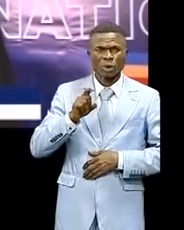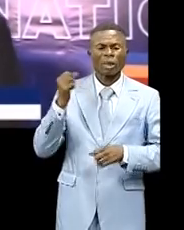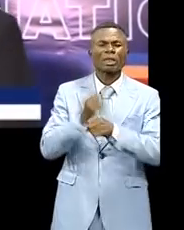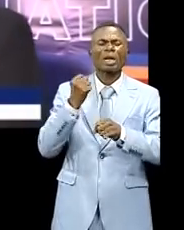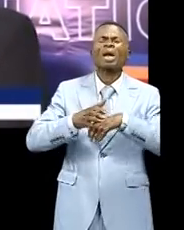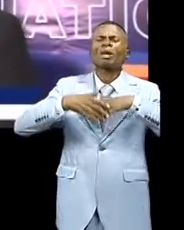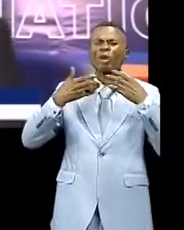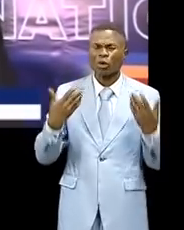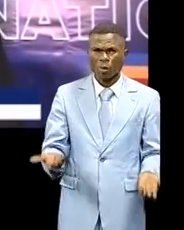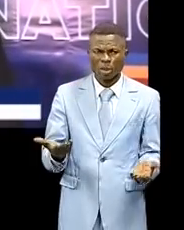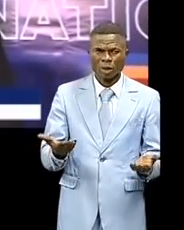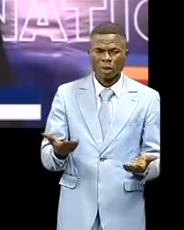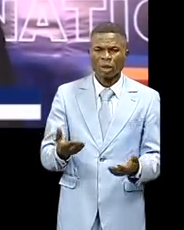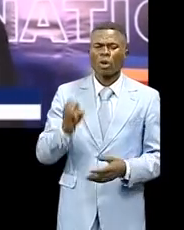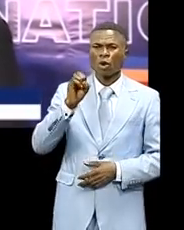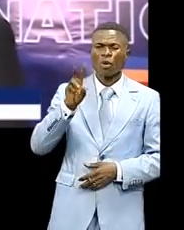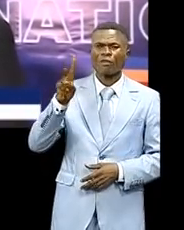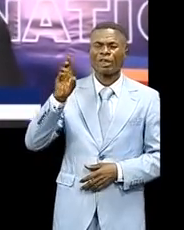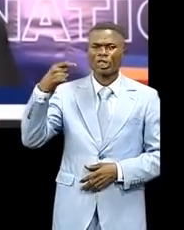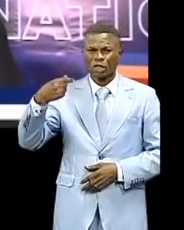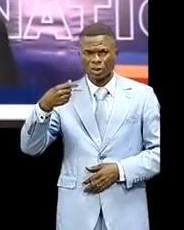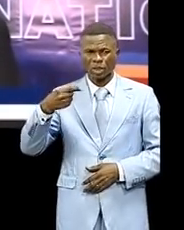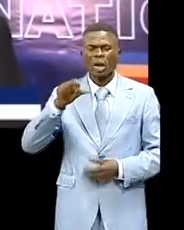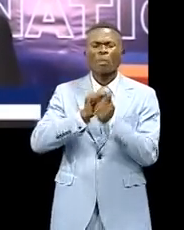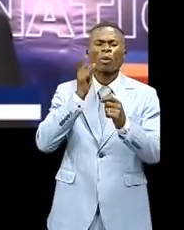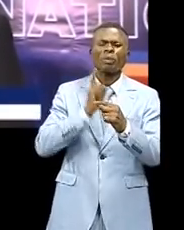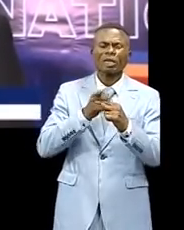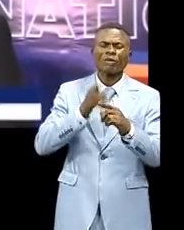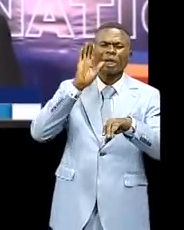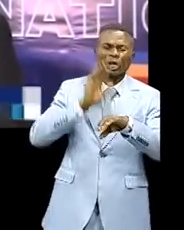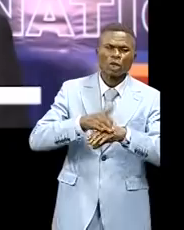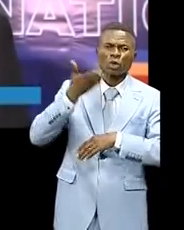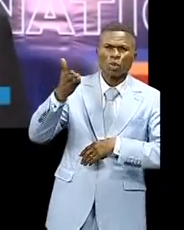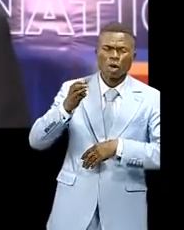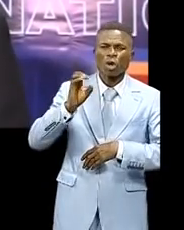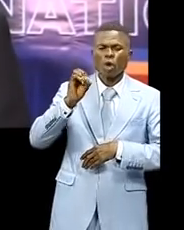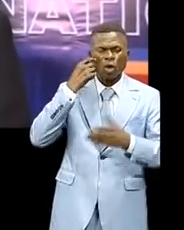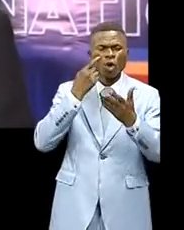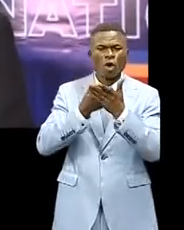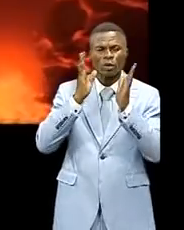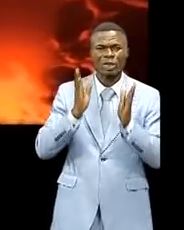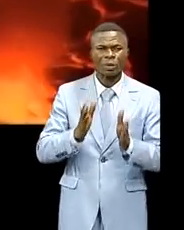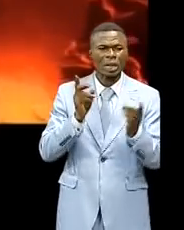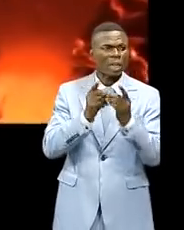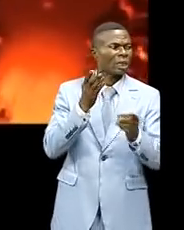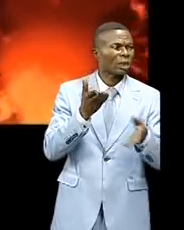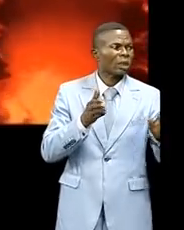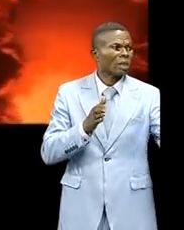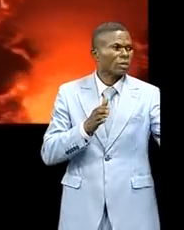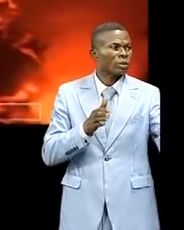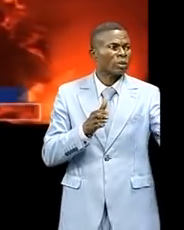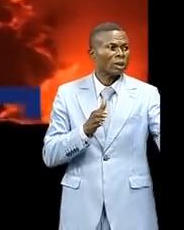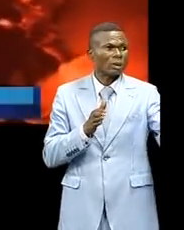réalité lovichi quelles sont les difficultés à toi t'en ferons pour maintenance